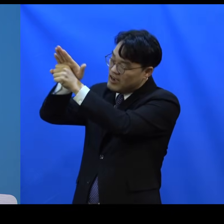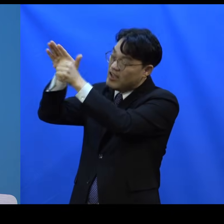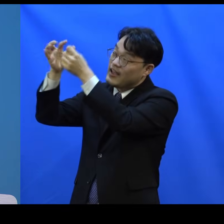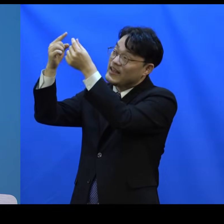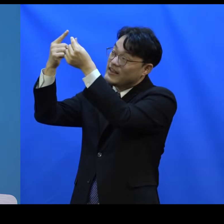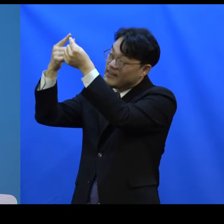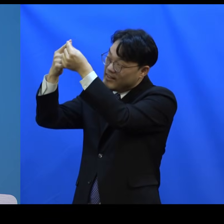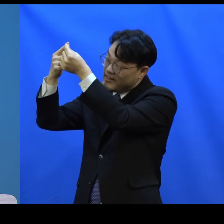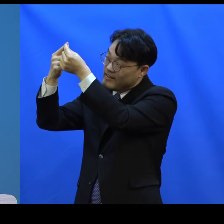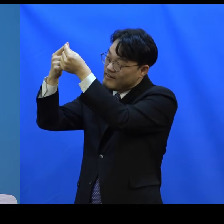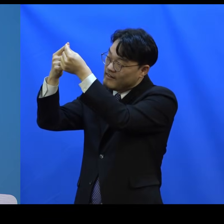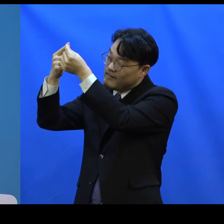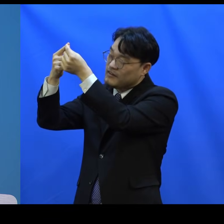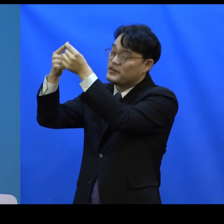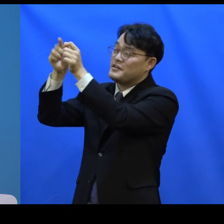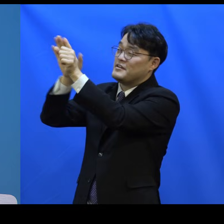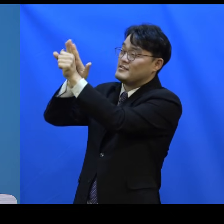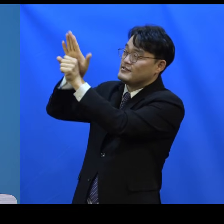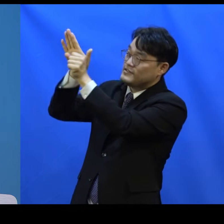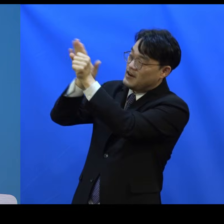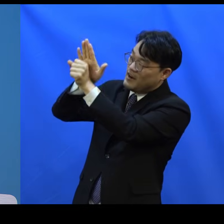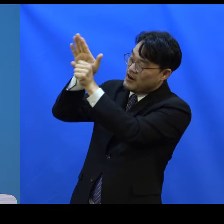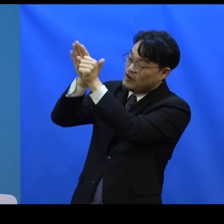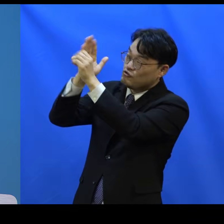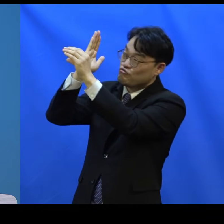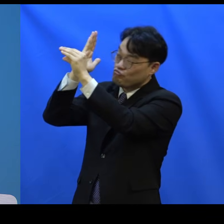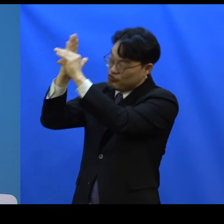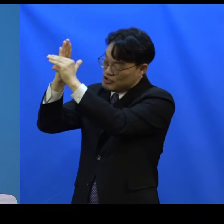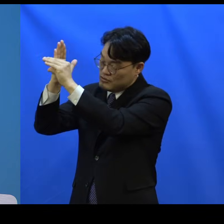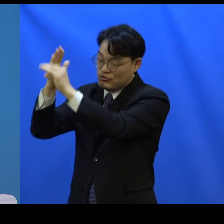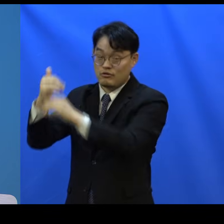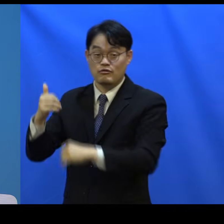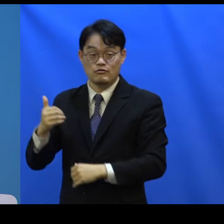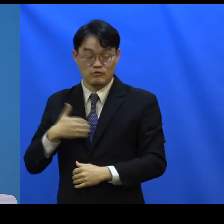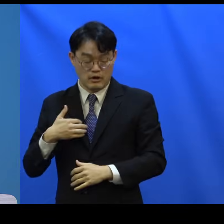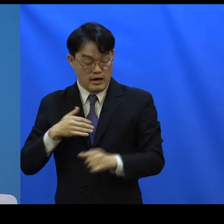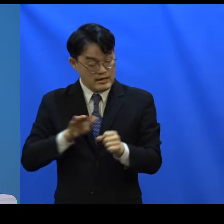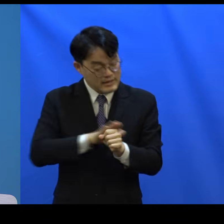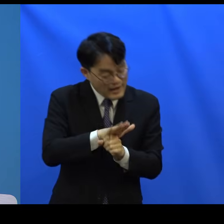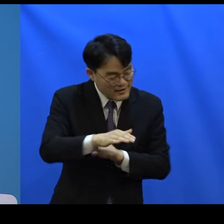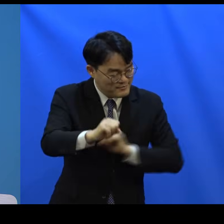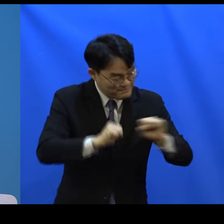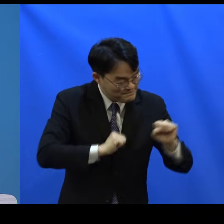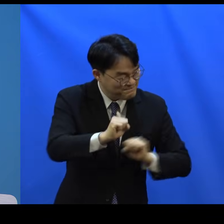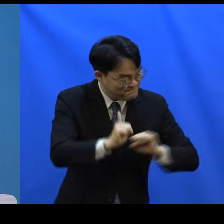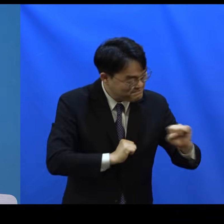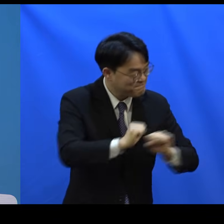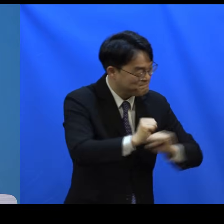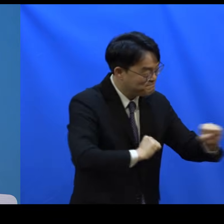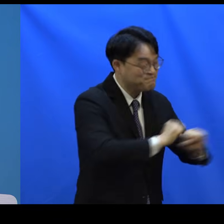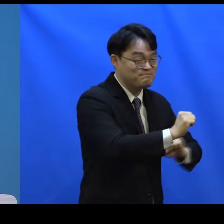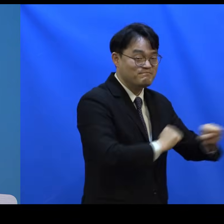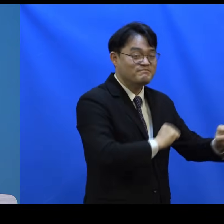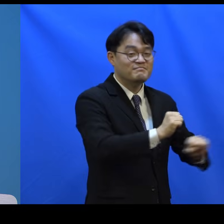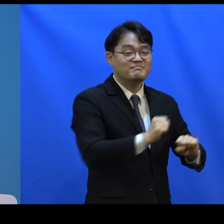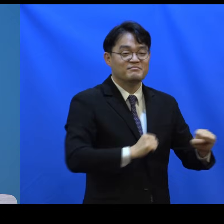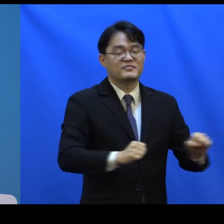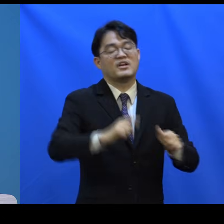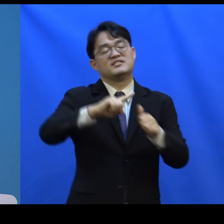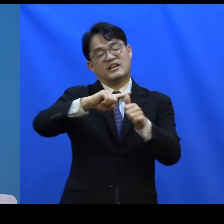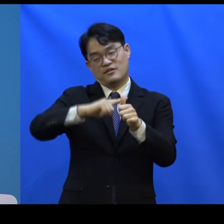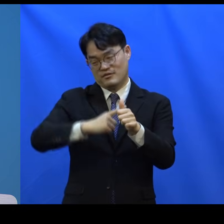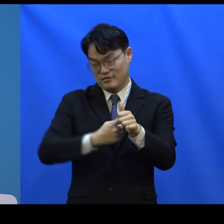하나님을 사랑하는 것이 그것을 중심으로 해서 우리가 움직이고 돌아가는 거예요. 마치 이게 지구가 이 태양을